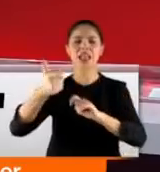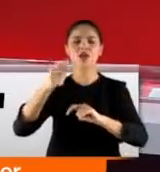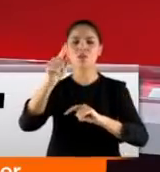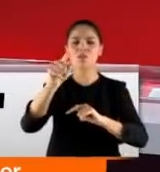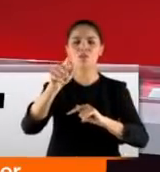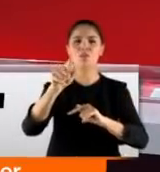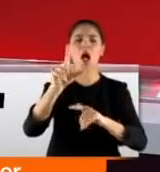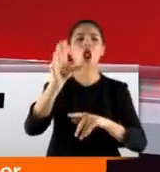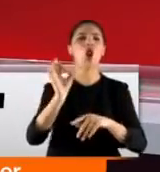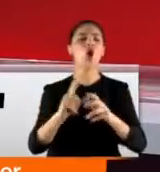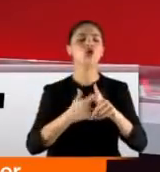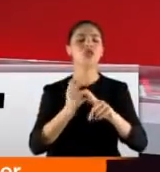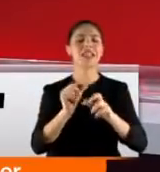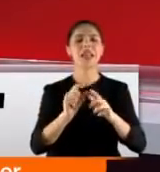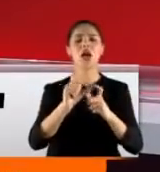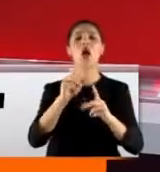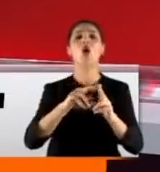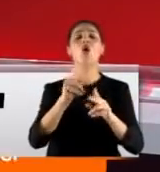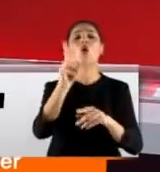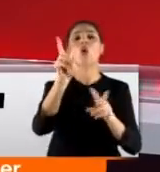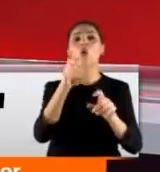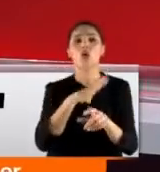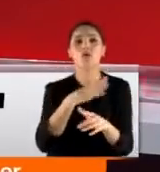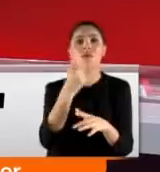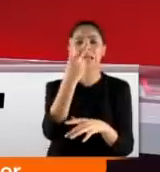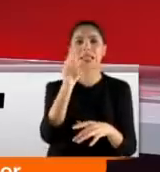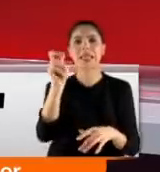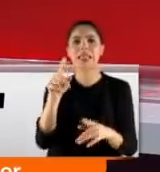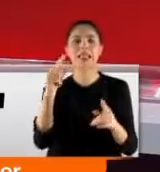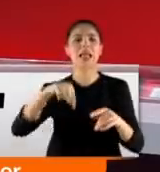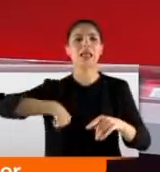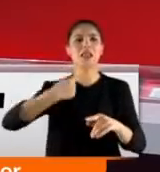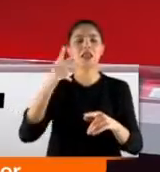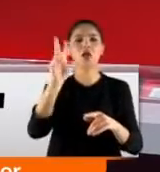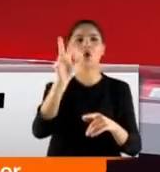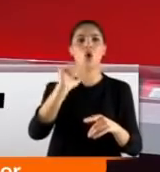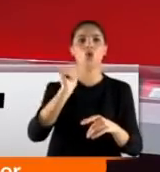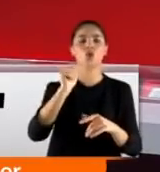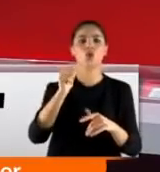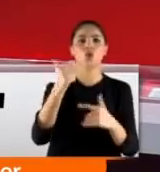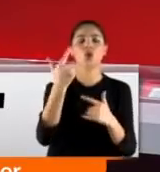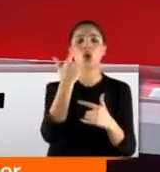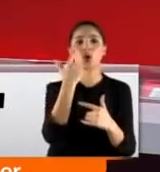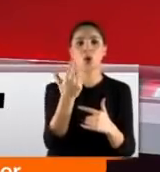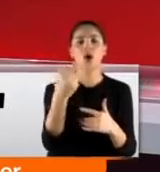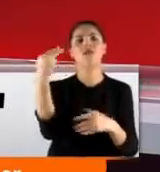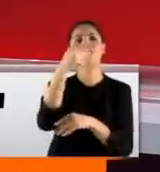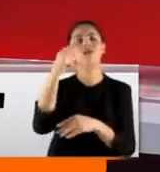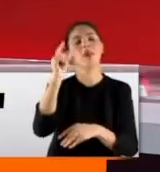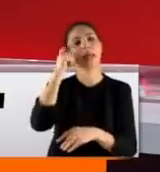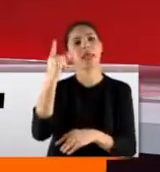bu aşıda. Aşı adayı 2 ila 8 derece sıcaklıkta 30 gün dayanabilecek. Tabii bu şirketin iddiası, onu da